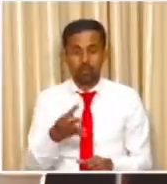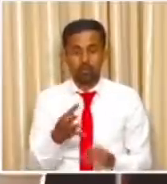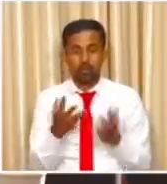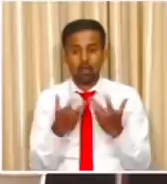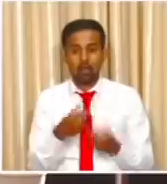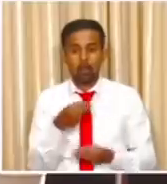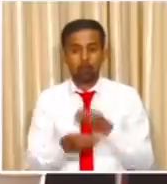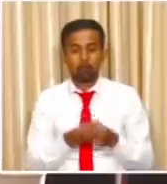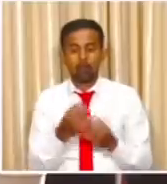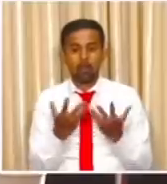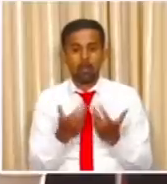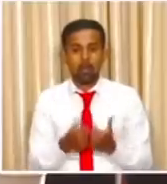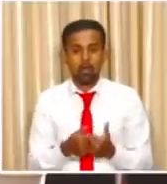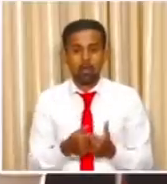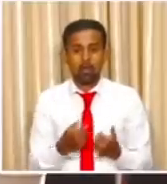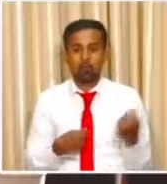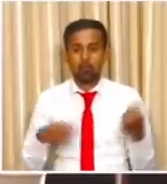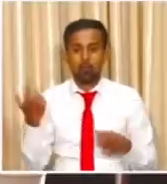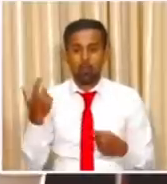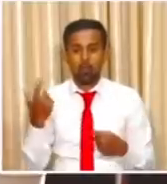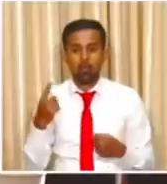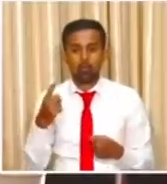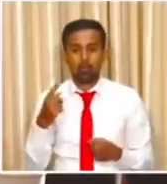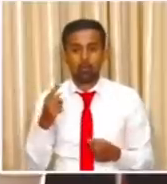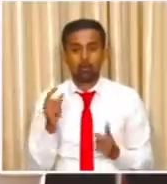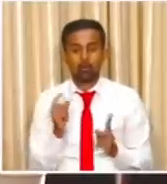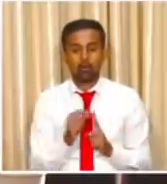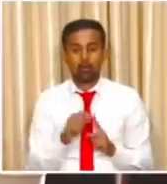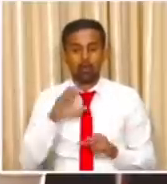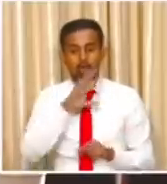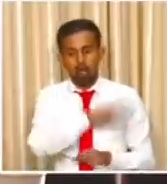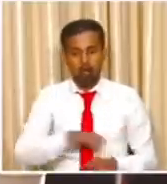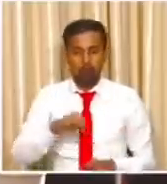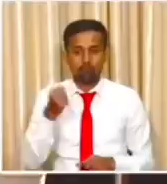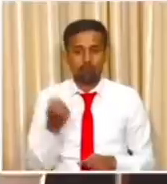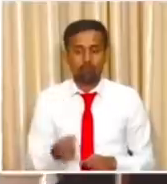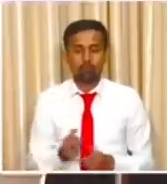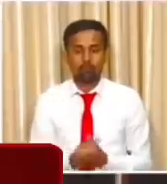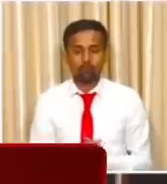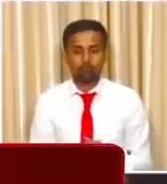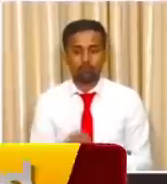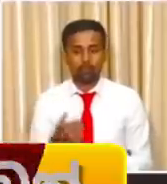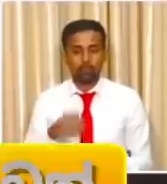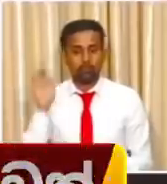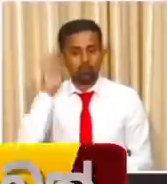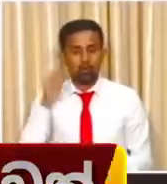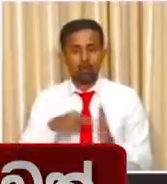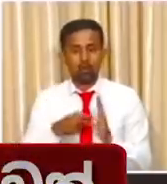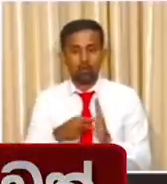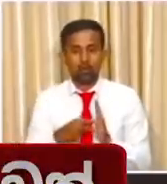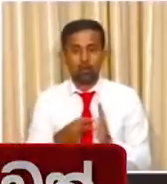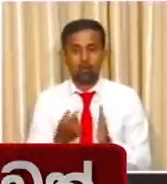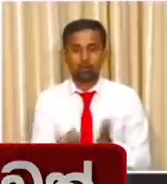ආසන්න ව්‍යාපාර ප්‍රමාණය වෙන්දේසියට යොමු කිරීම සඳහා පරාට නීතිය යටතේ පවරගෙන තිබෙනවා කියන. දෙම්ම මහන්නේ මේ ආර්ථිකයට නැවත